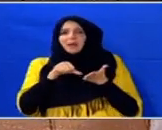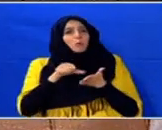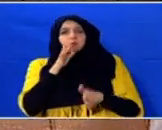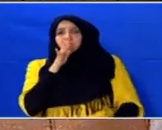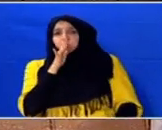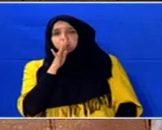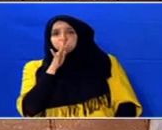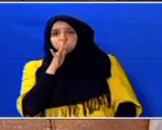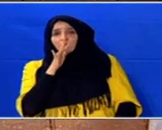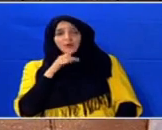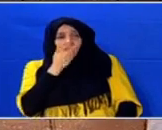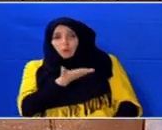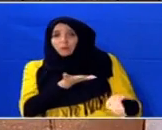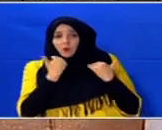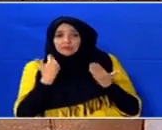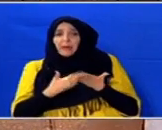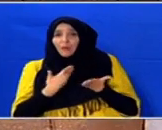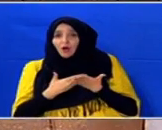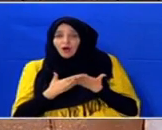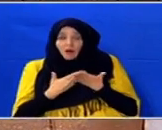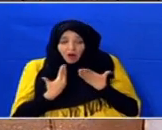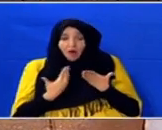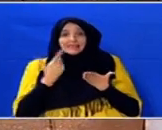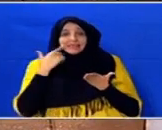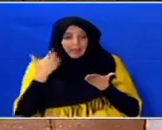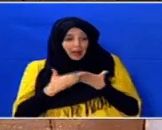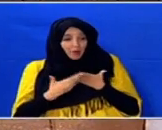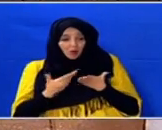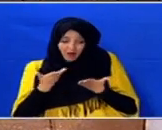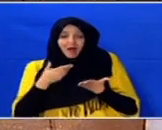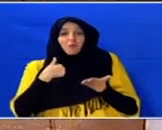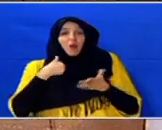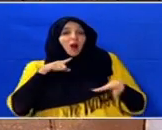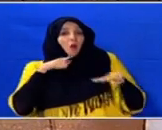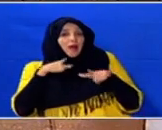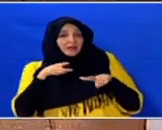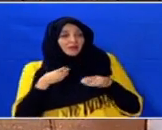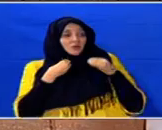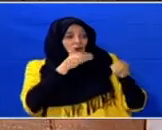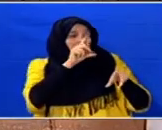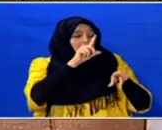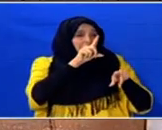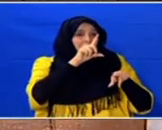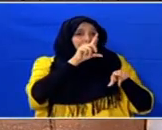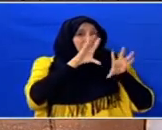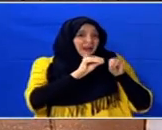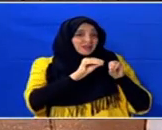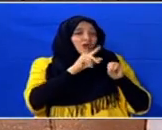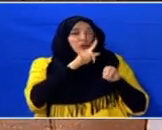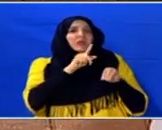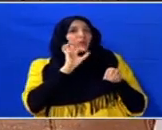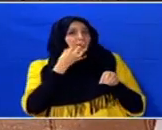نقول هنا للمستأجر إن ذمتك الآن صارت مشغولة ببدل